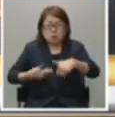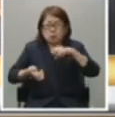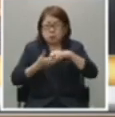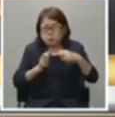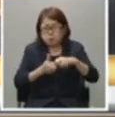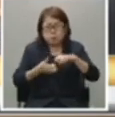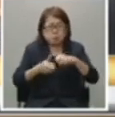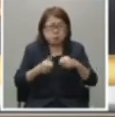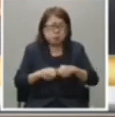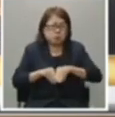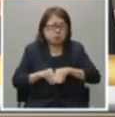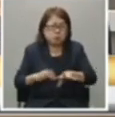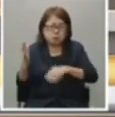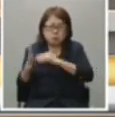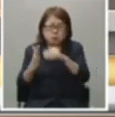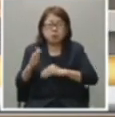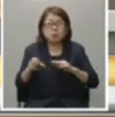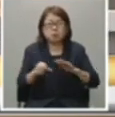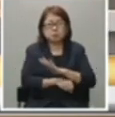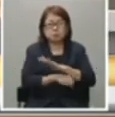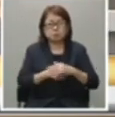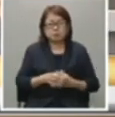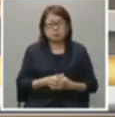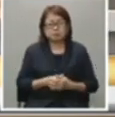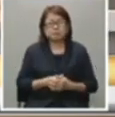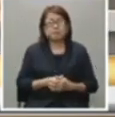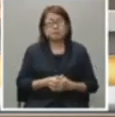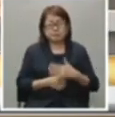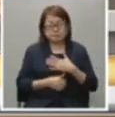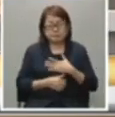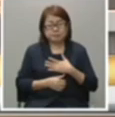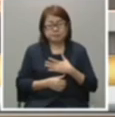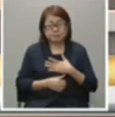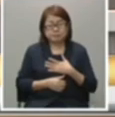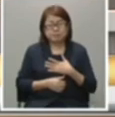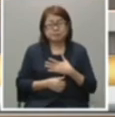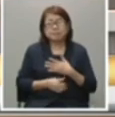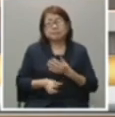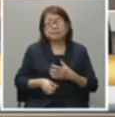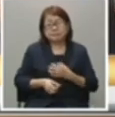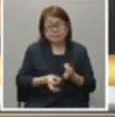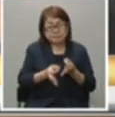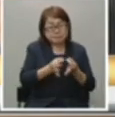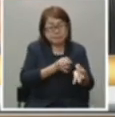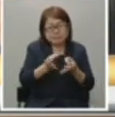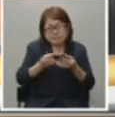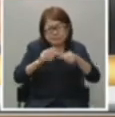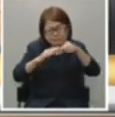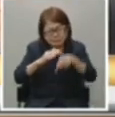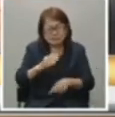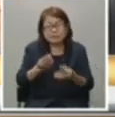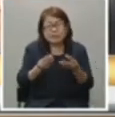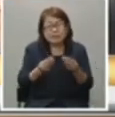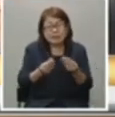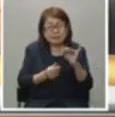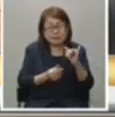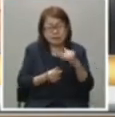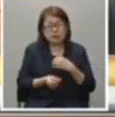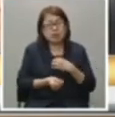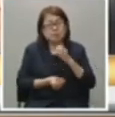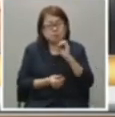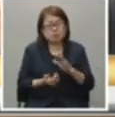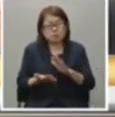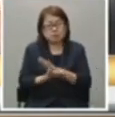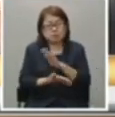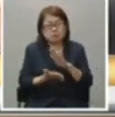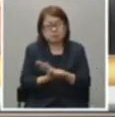างกว้างขวางก่อนที่ดิฉันจะอภิปรายในรายละเอียดดิฉันขอเรียนว่าเอกส